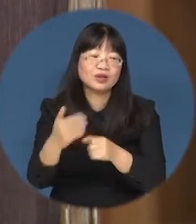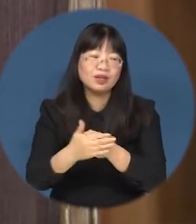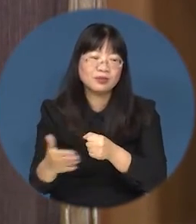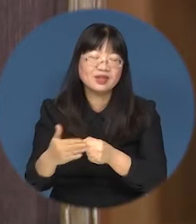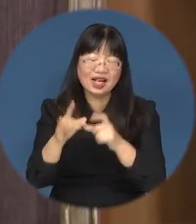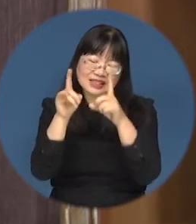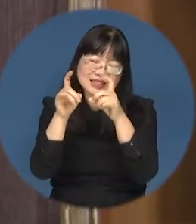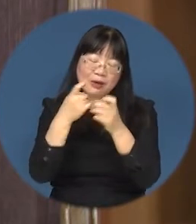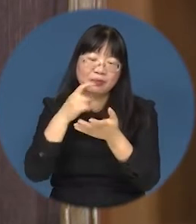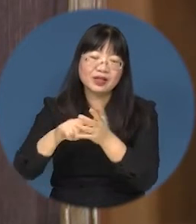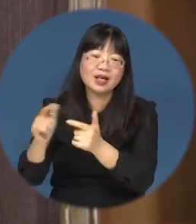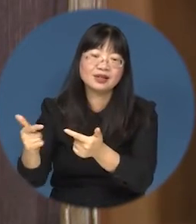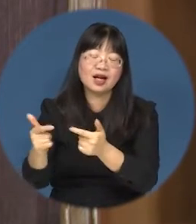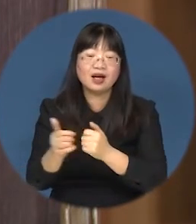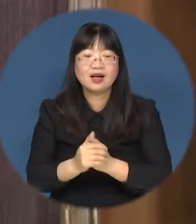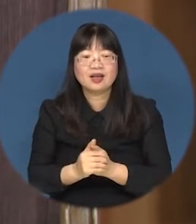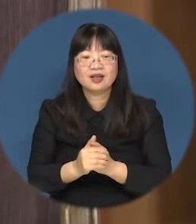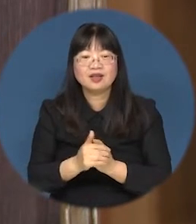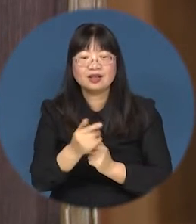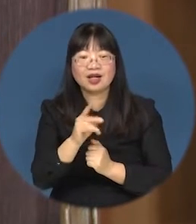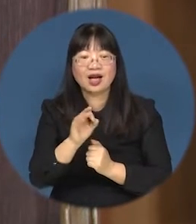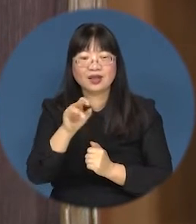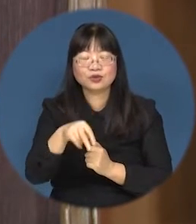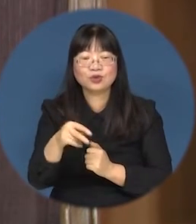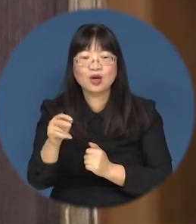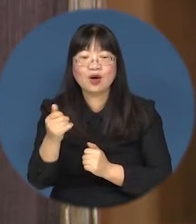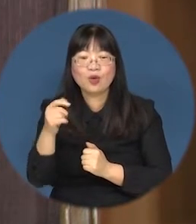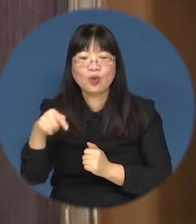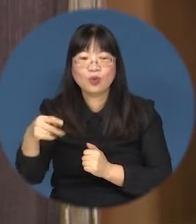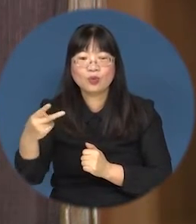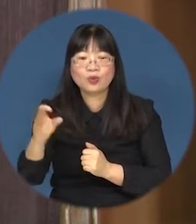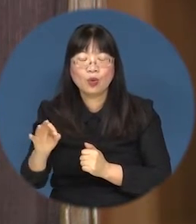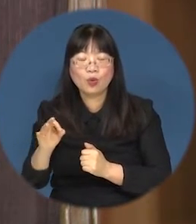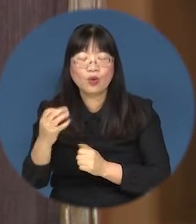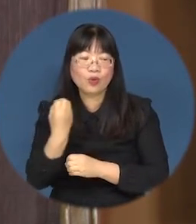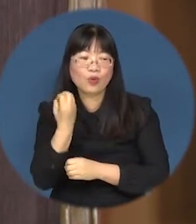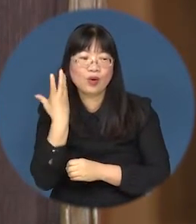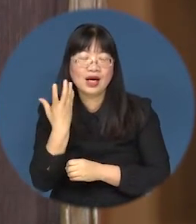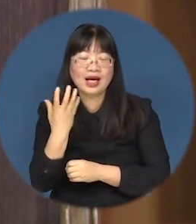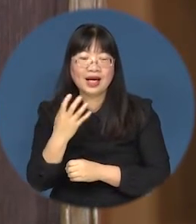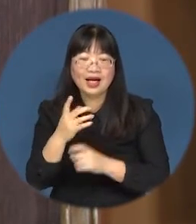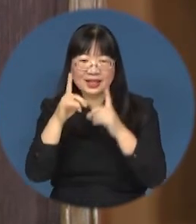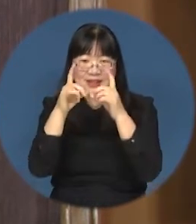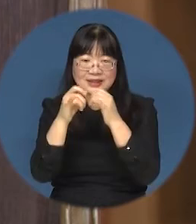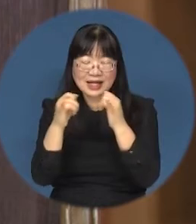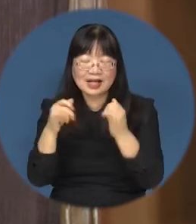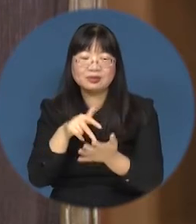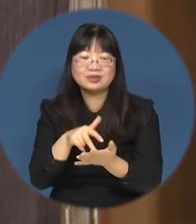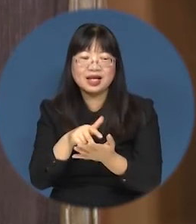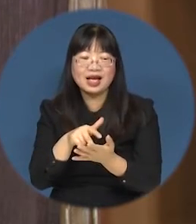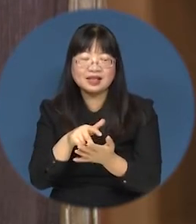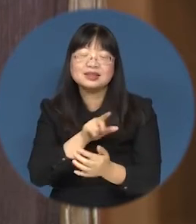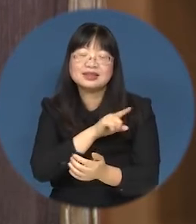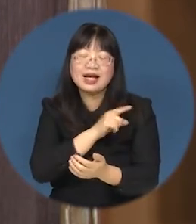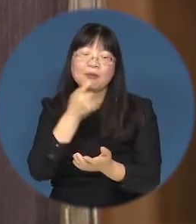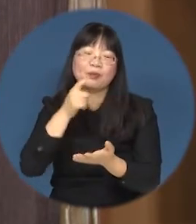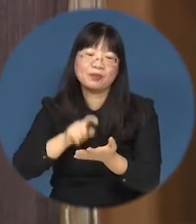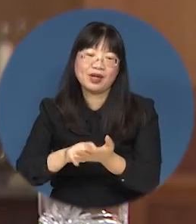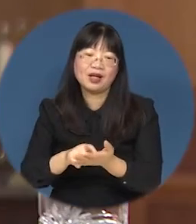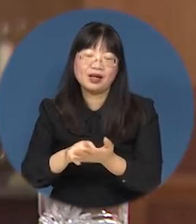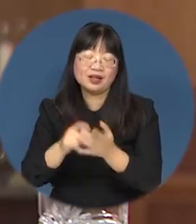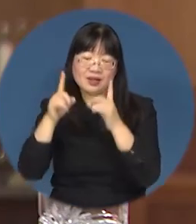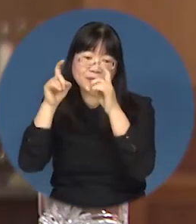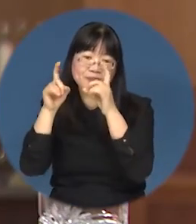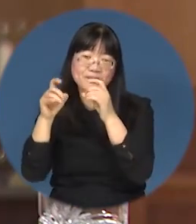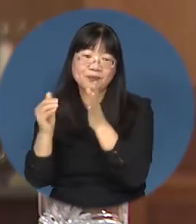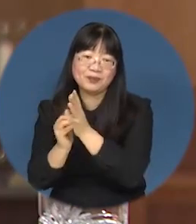이제 향유고래와 혹등고래가 제일 포토그래퍼들이 접근이 용이하죠. 예, 네. 예. 걔들이 제일 많이